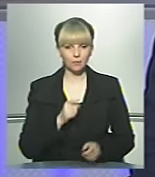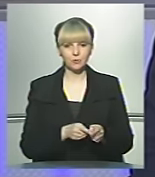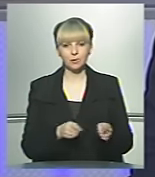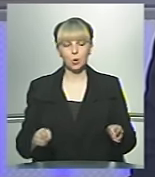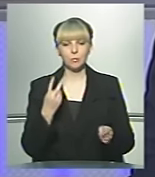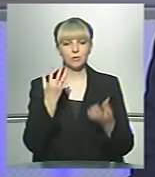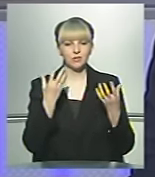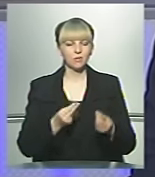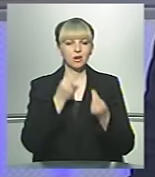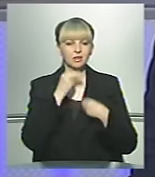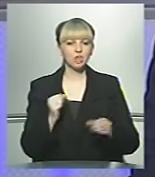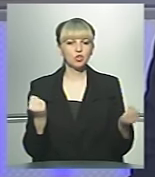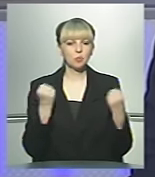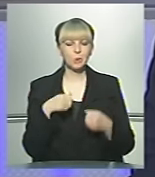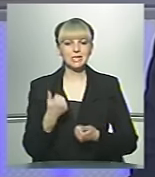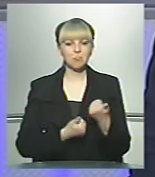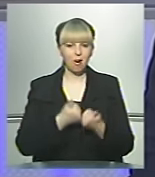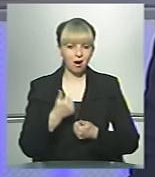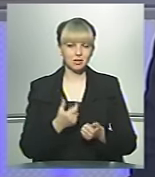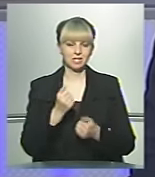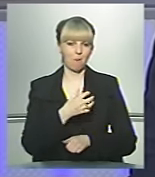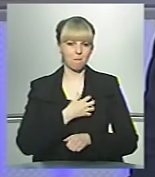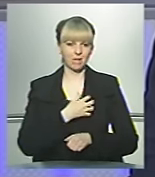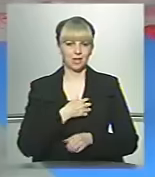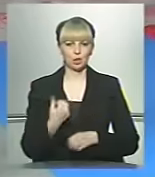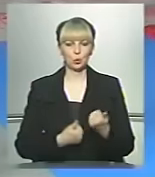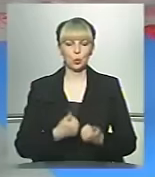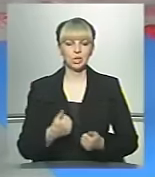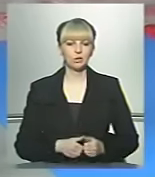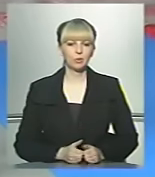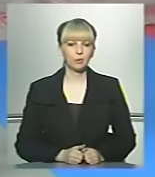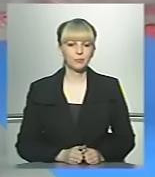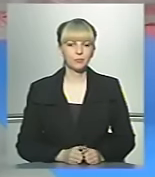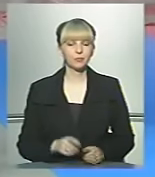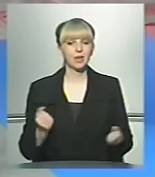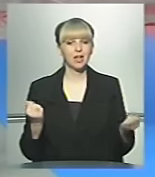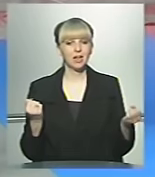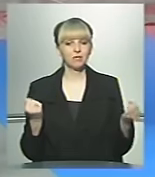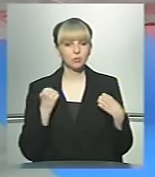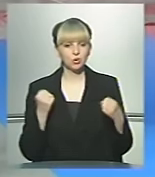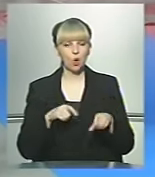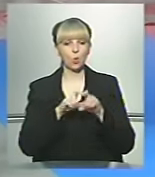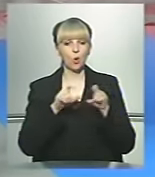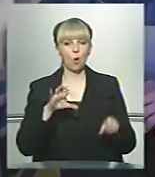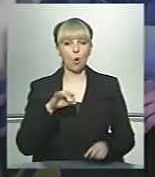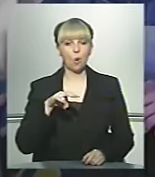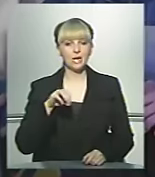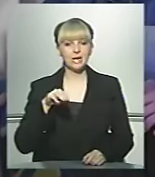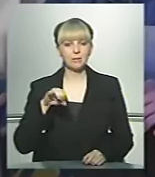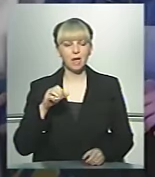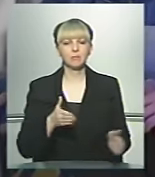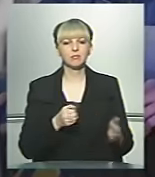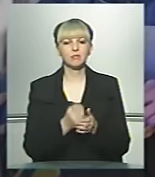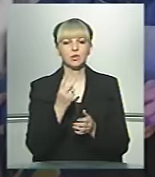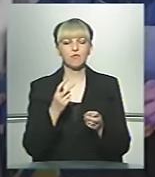Протягом 2 днів кращі спортсмени змагалися за медалі турніру. У фізкультурно-спортивному комплексі «Олімпія» підготовка